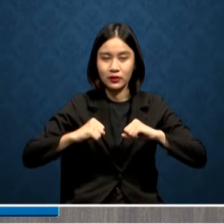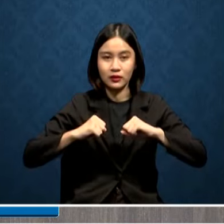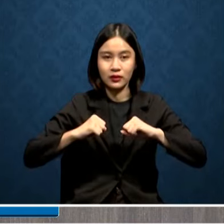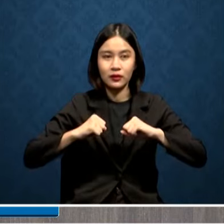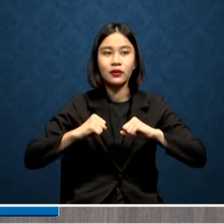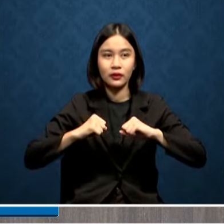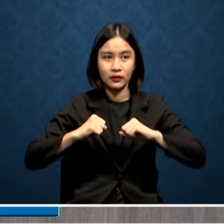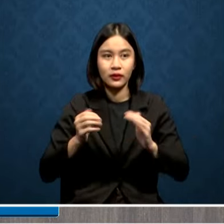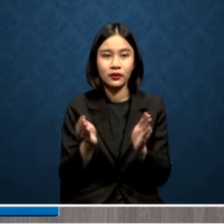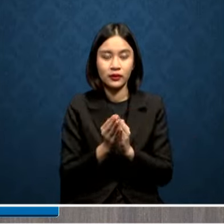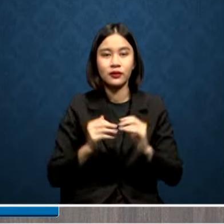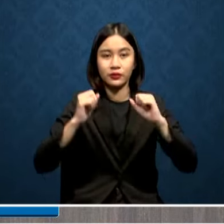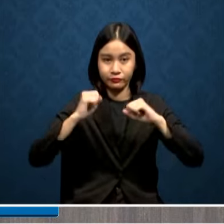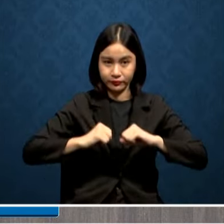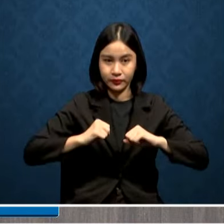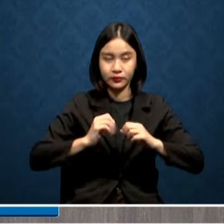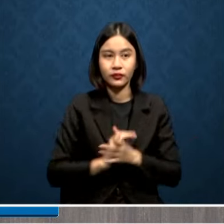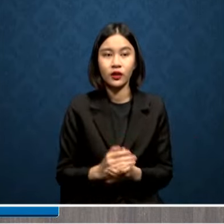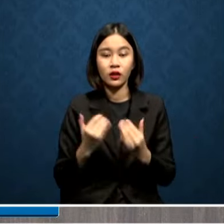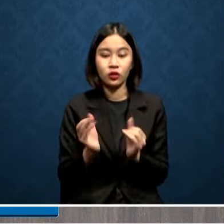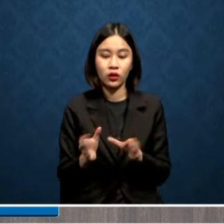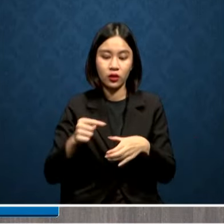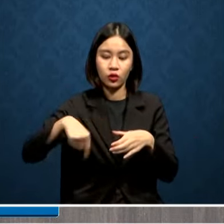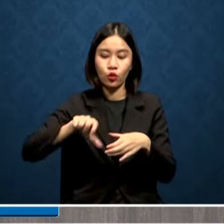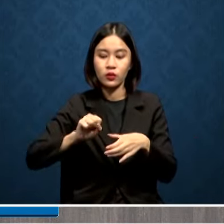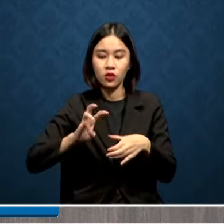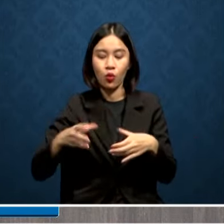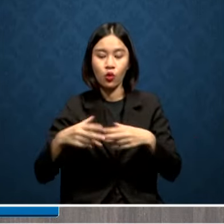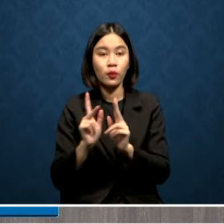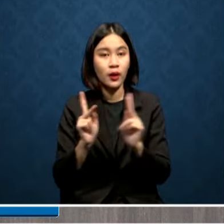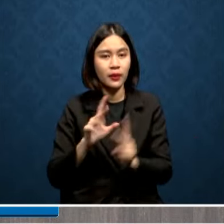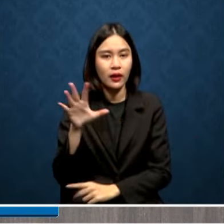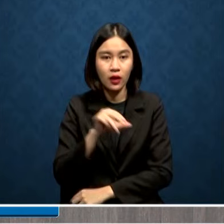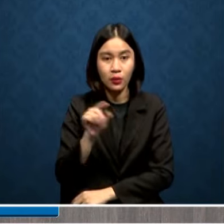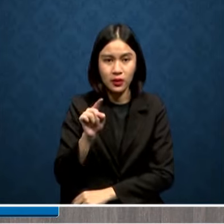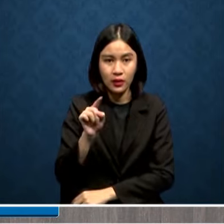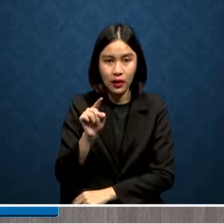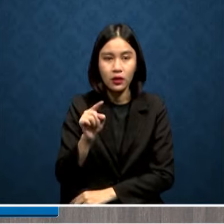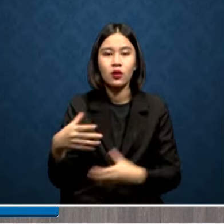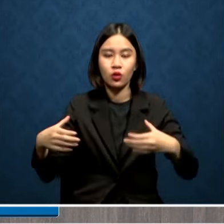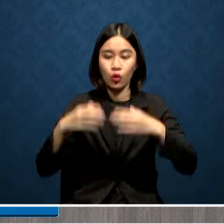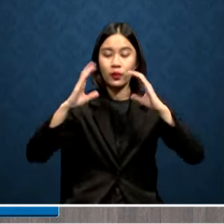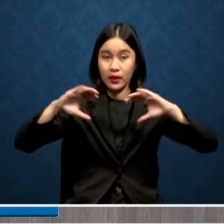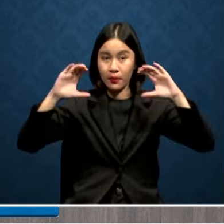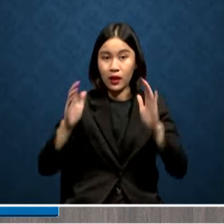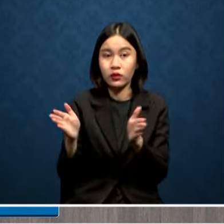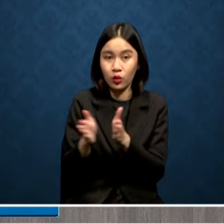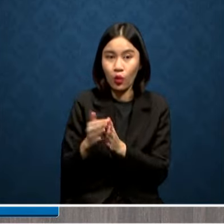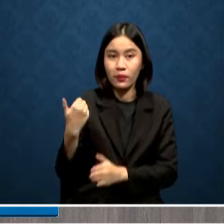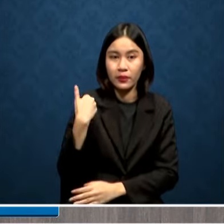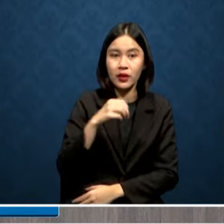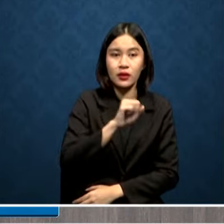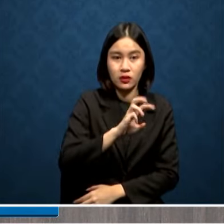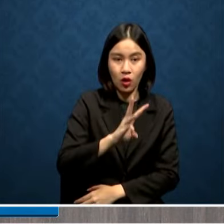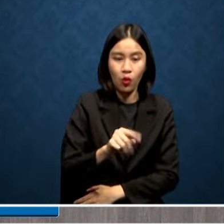ประธานครับทีนี้มาอยู่ในวุฒิสภาโดยกรรมาธิการที่มาจากเอ่อรัฐบาลด้วยมาจากสว